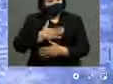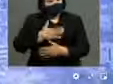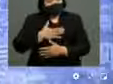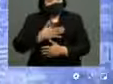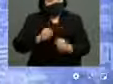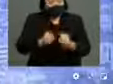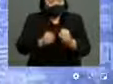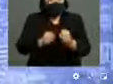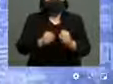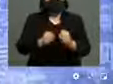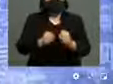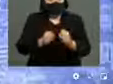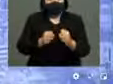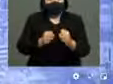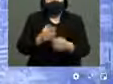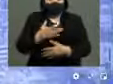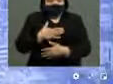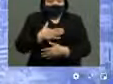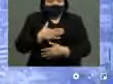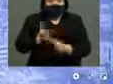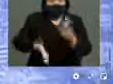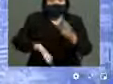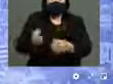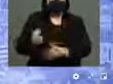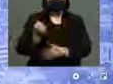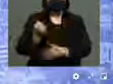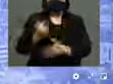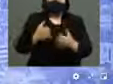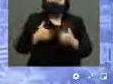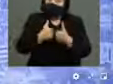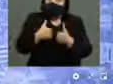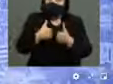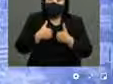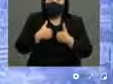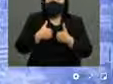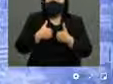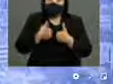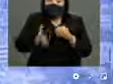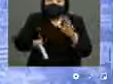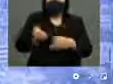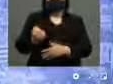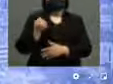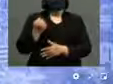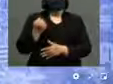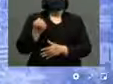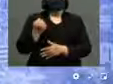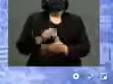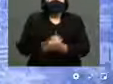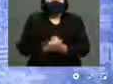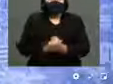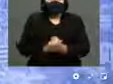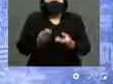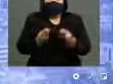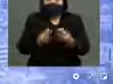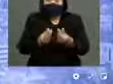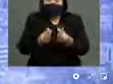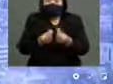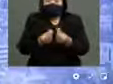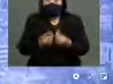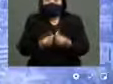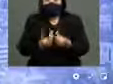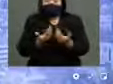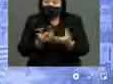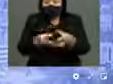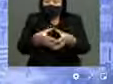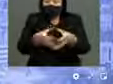ซึ่งกันและกันนะครับเราจะผ่านช่วงเวลาของความยากลำบากนี้ไปด้วยกัน ตัวเลขที่เพิ่มขึ้นมีความหมายต่อทุก